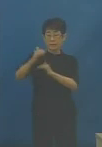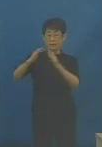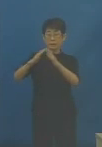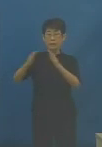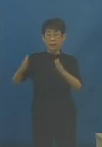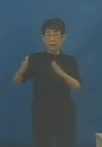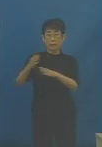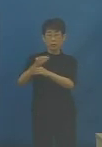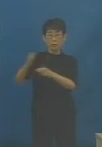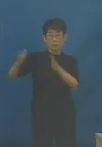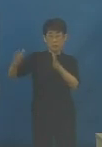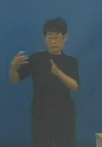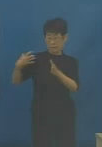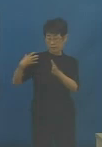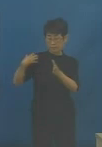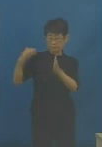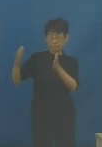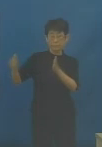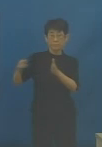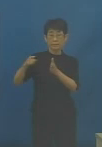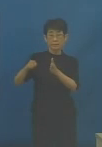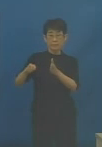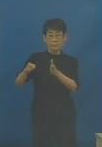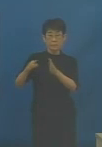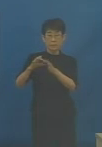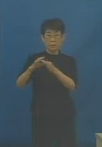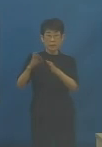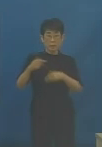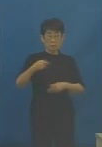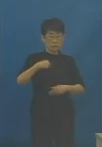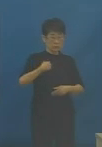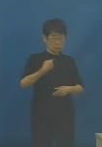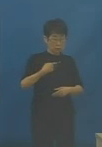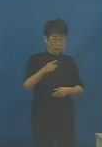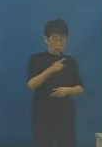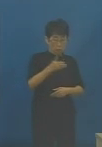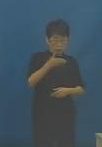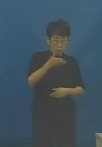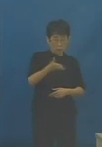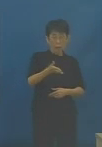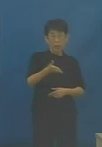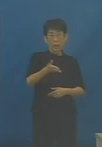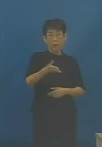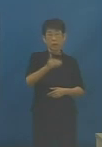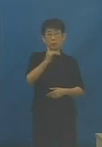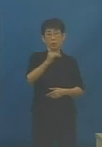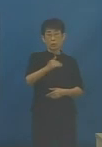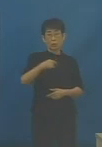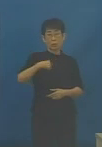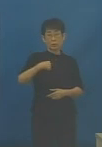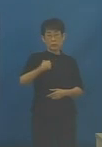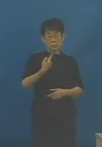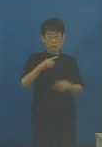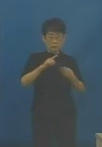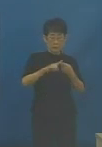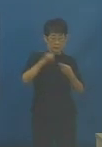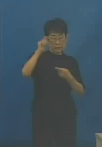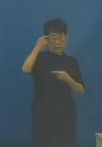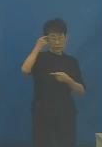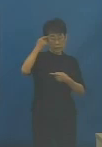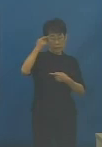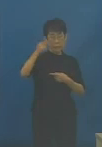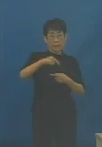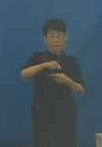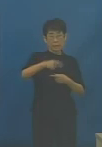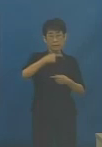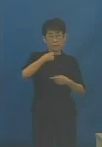ですね、自分の出所進退等については今後よく自分なりに考えてみたいと